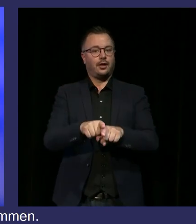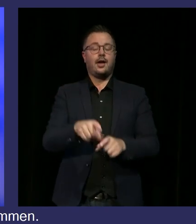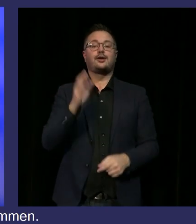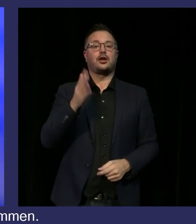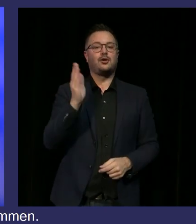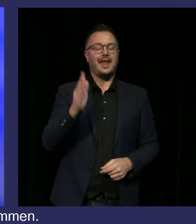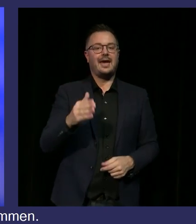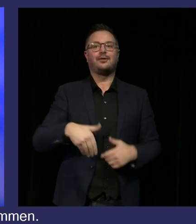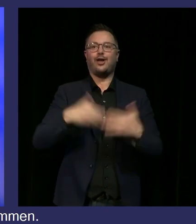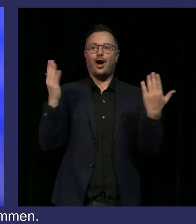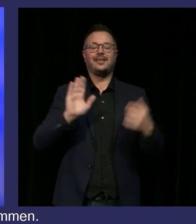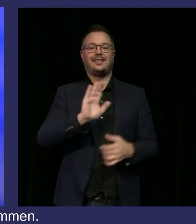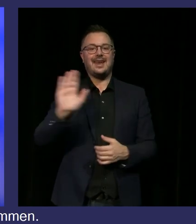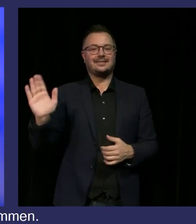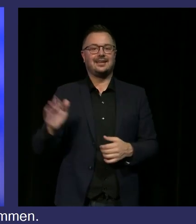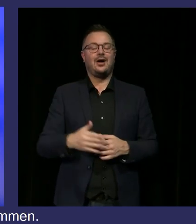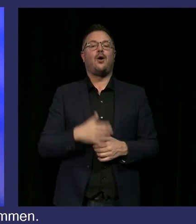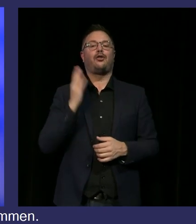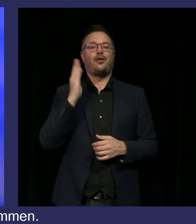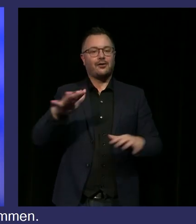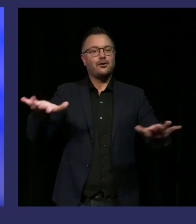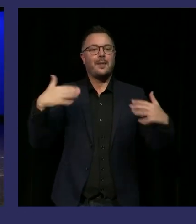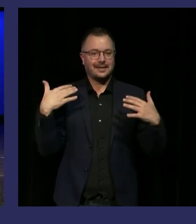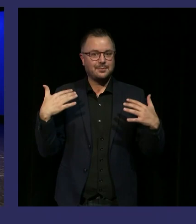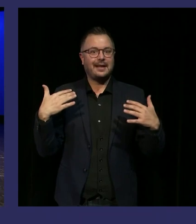med dagen alle sammen, og takk for oppmerksomheten.